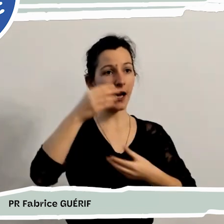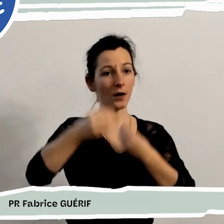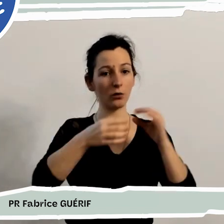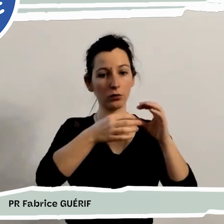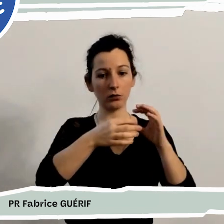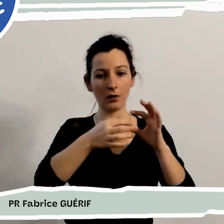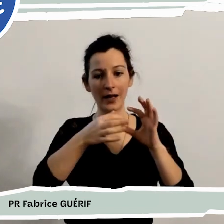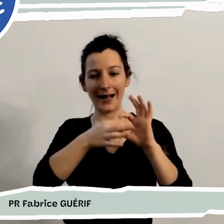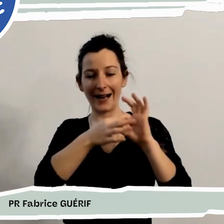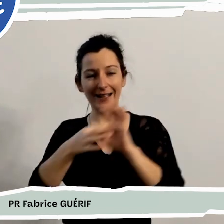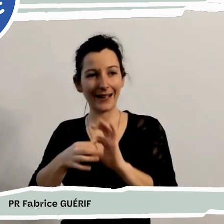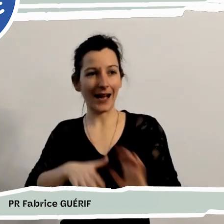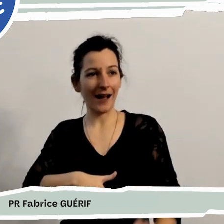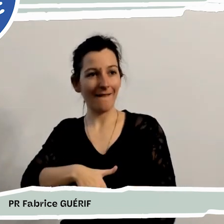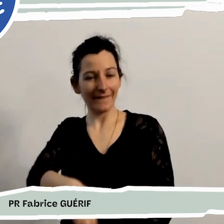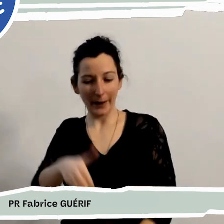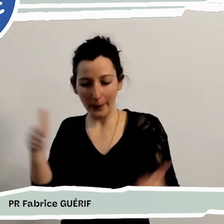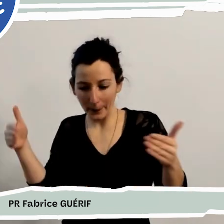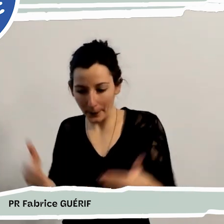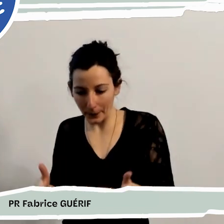la fertilité.